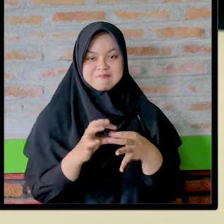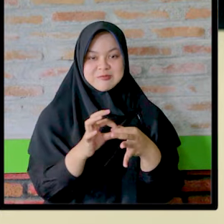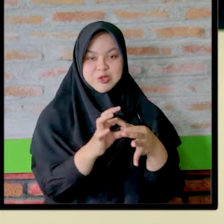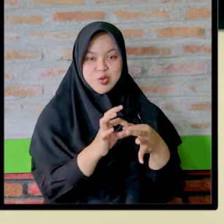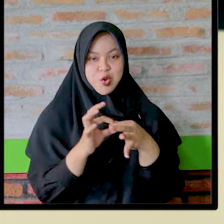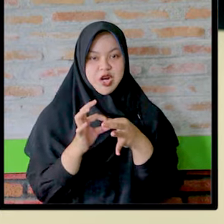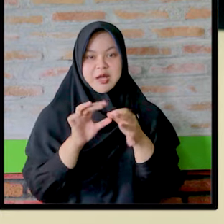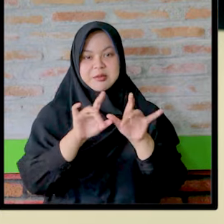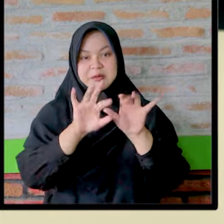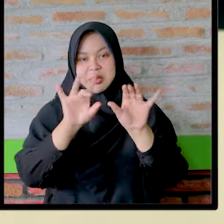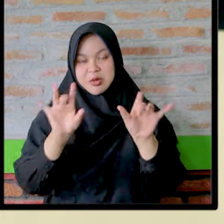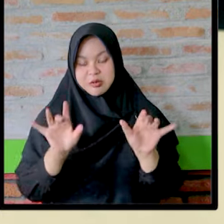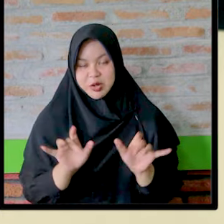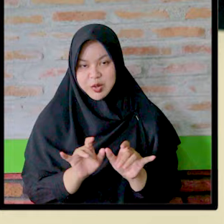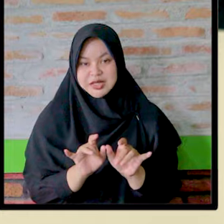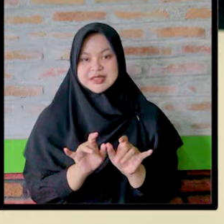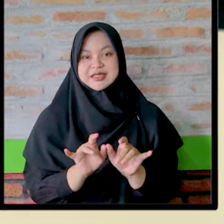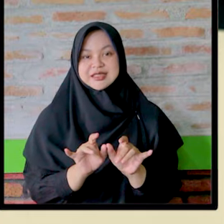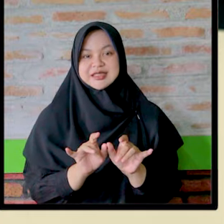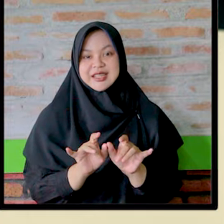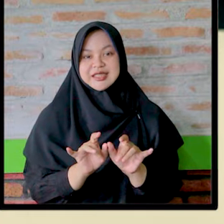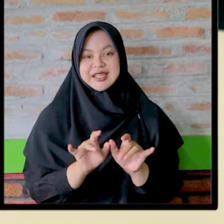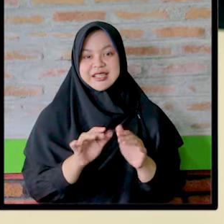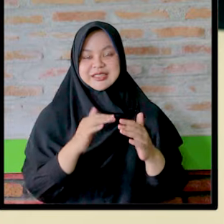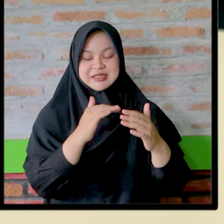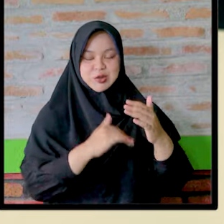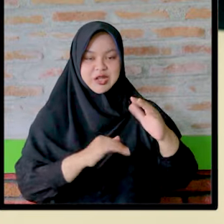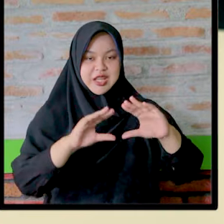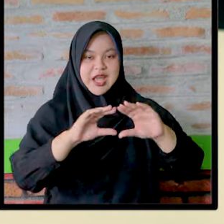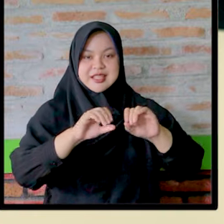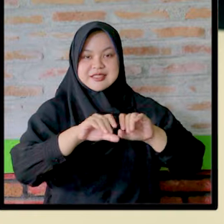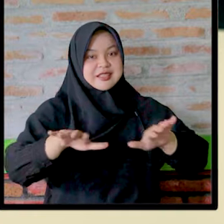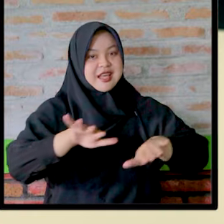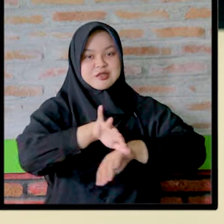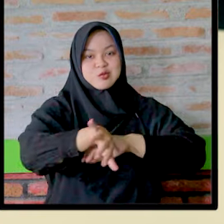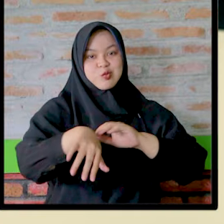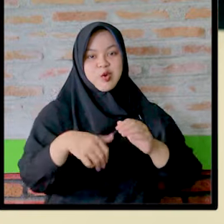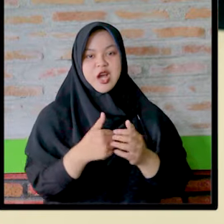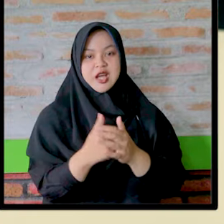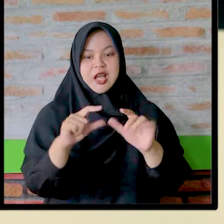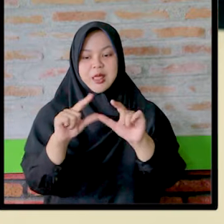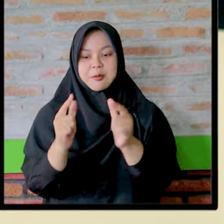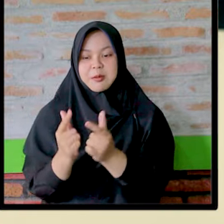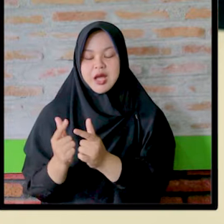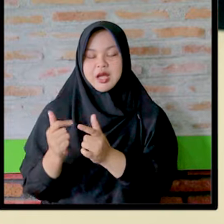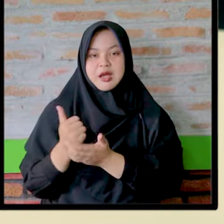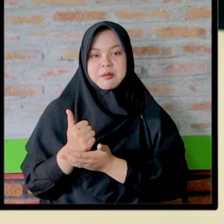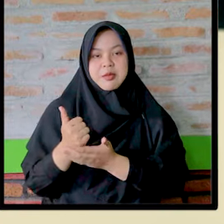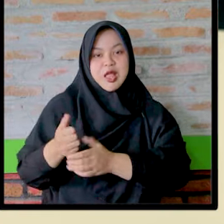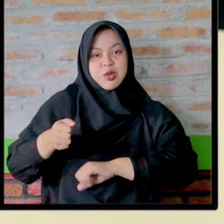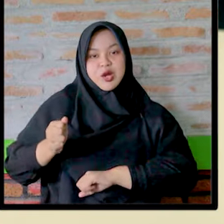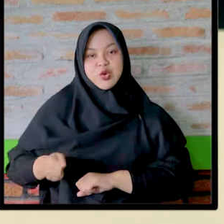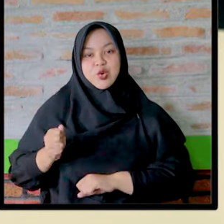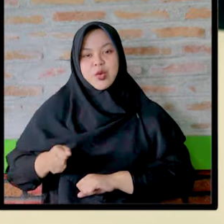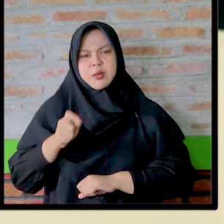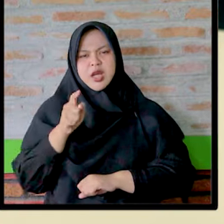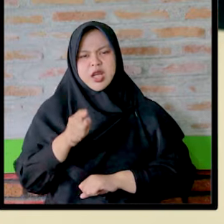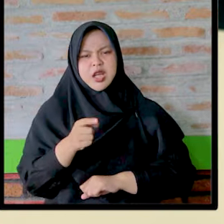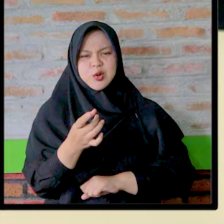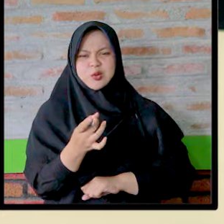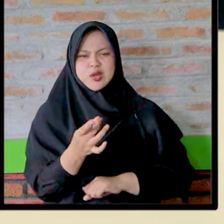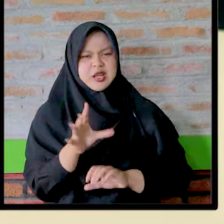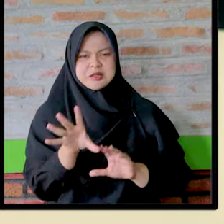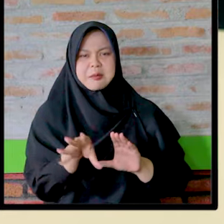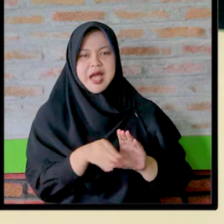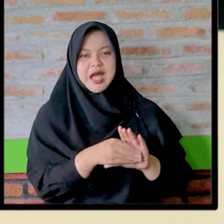hal yang ada di komponen Aisah t lembaga bantuan hukum itu adalah sekian kecil dari